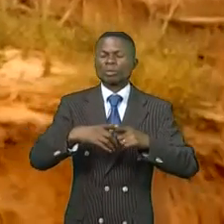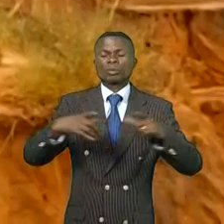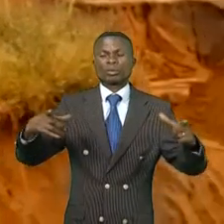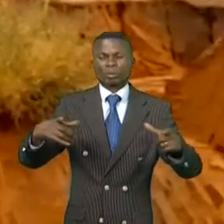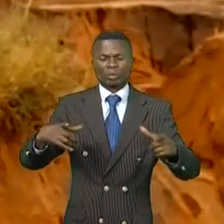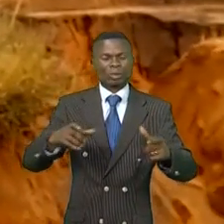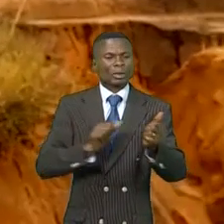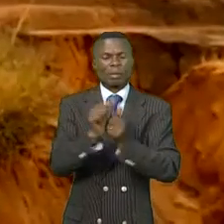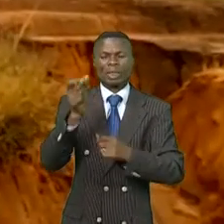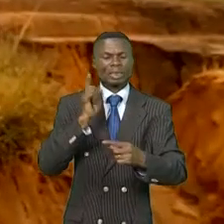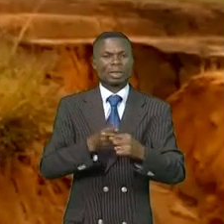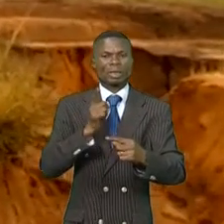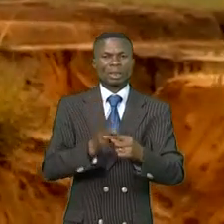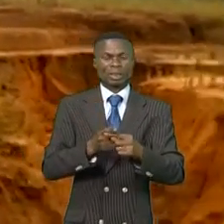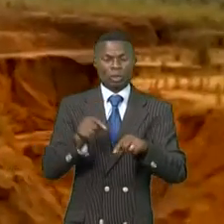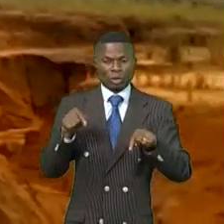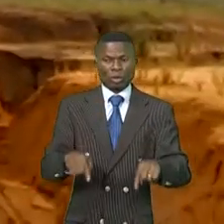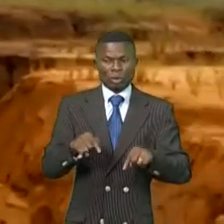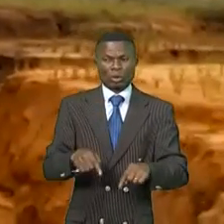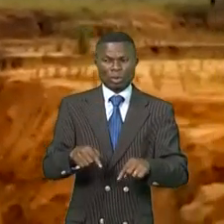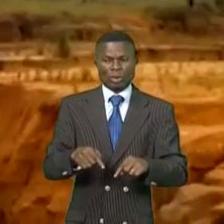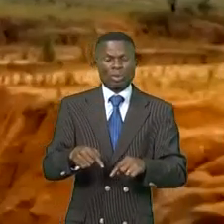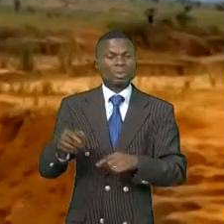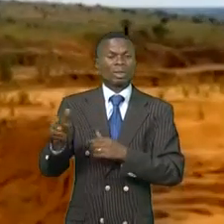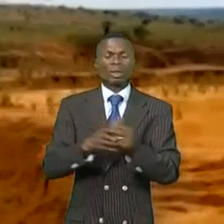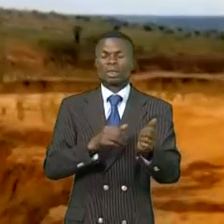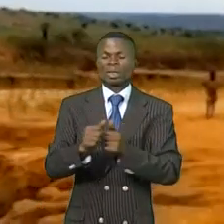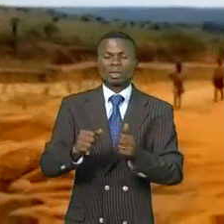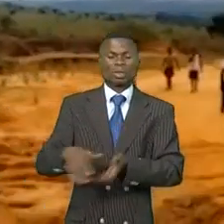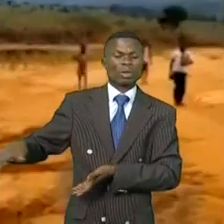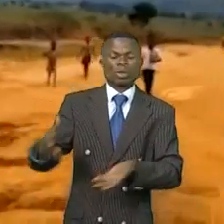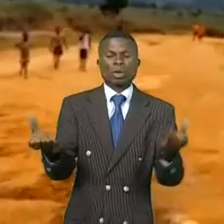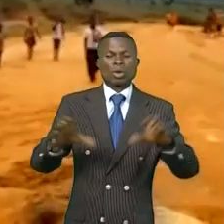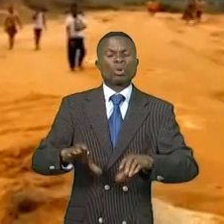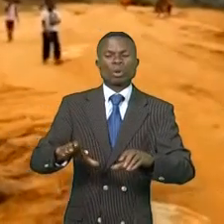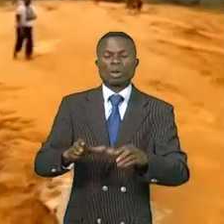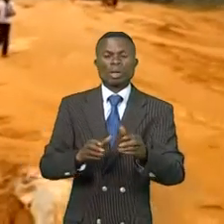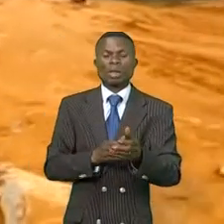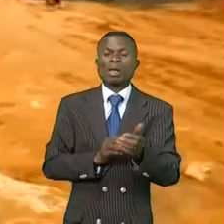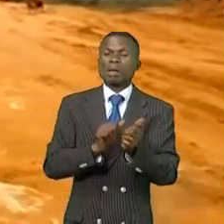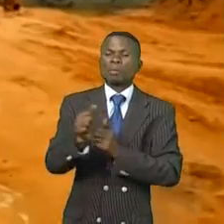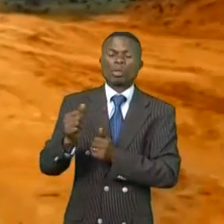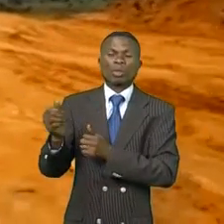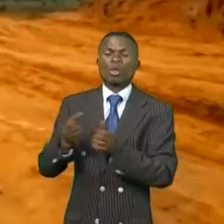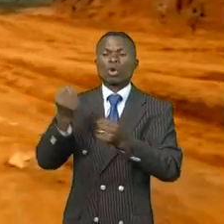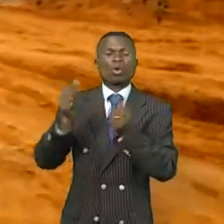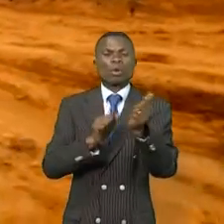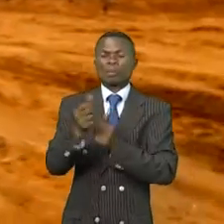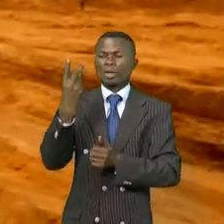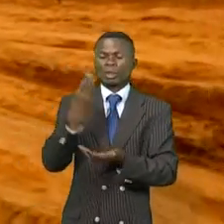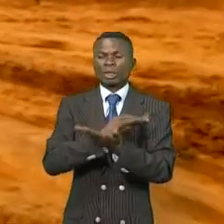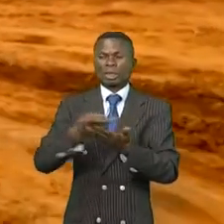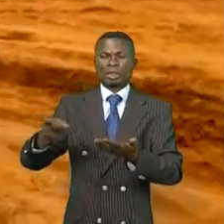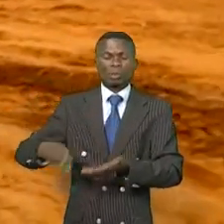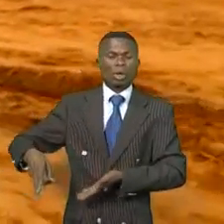d'ordinaire praticable, mais aujourd'hui jonchée de crevasses, tête d'érosion, les trafics en reçoit un coup. Deux semaines après la coupure